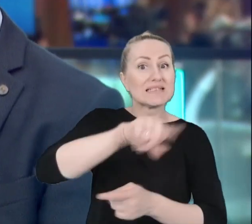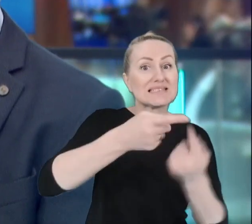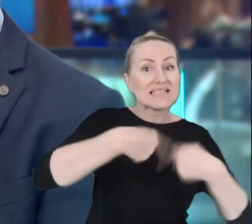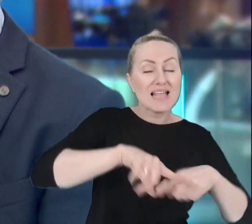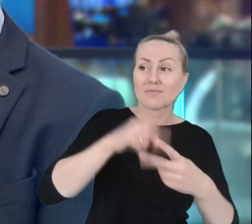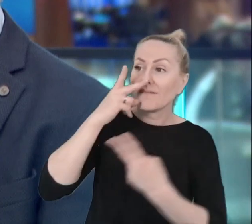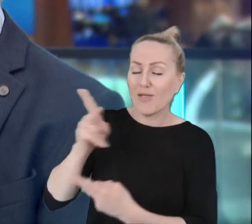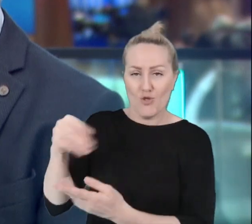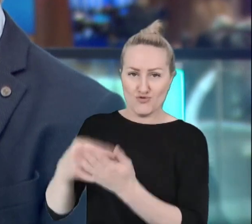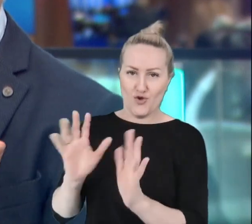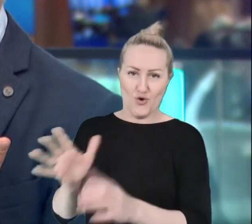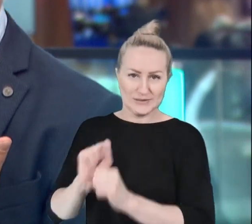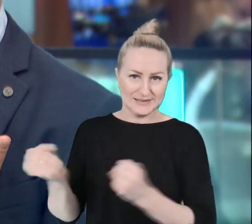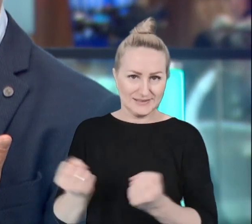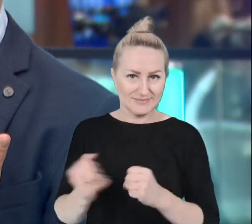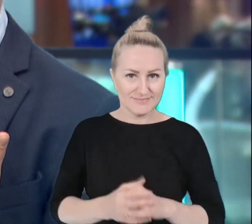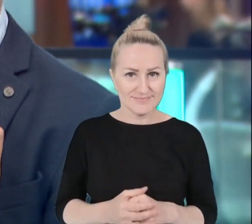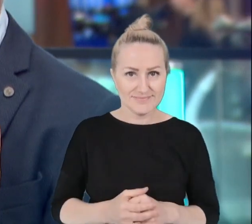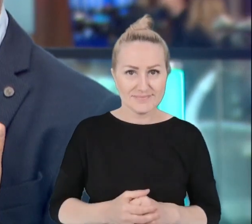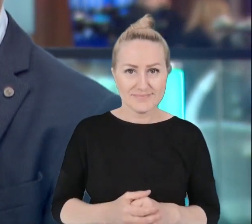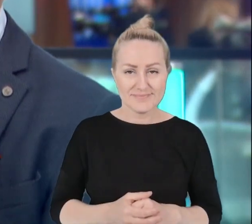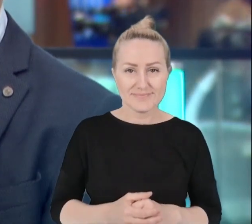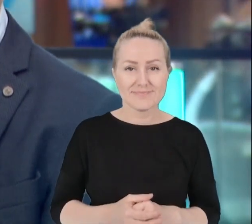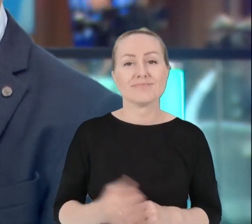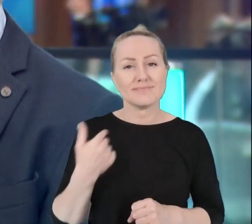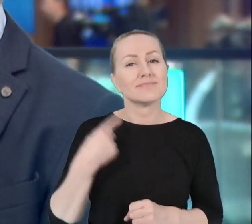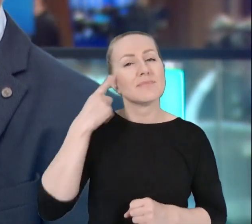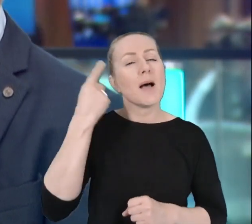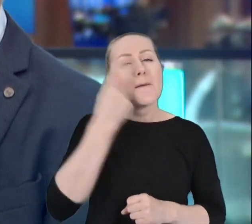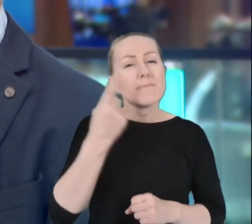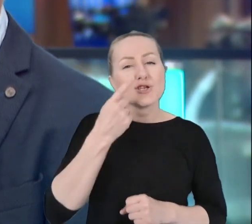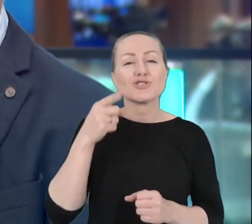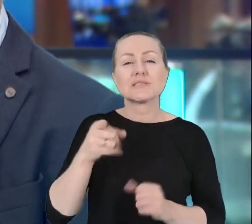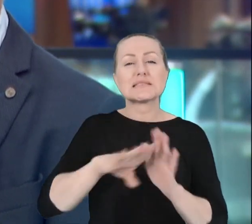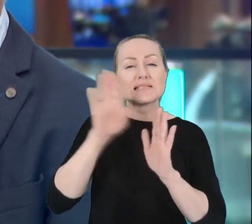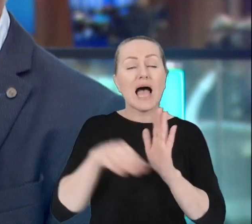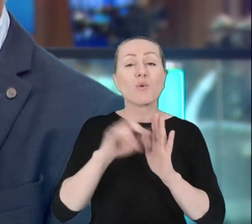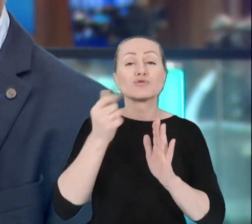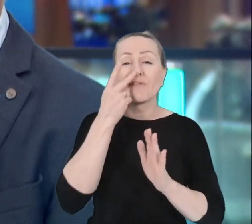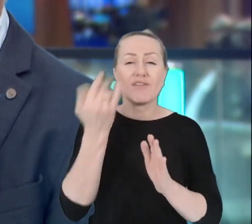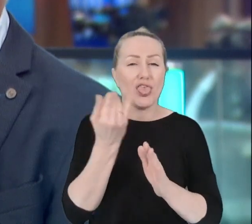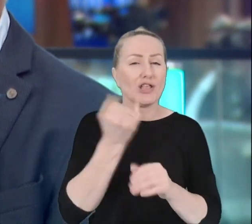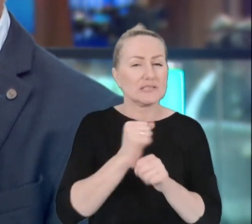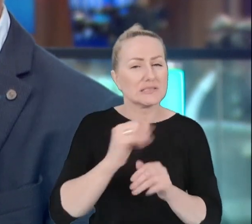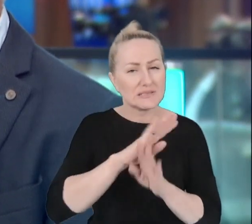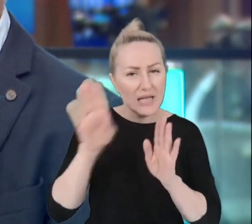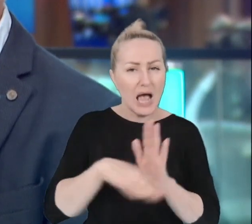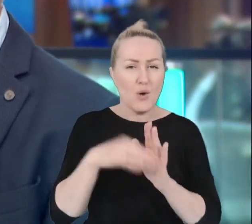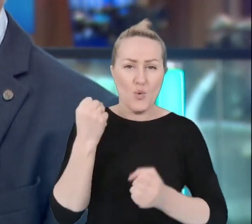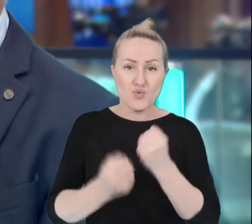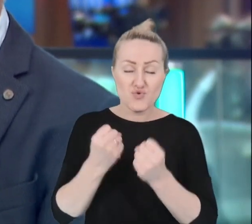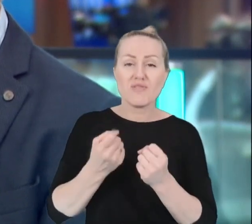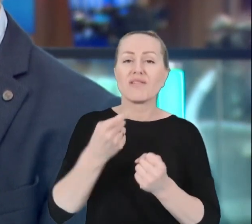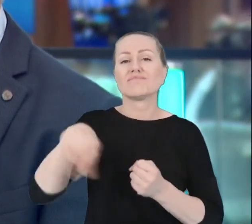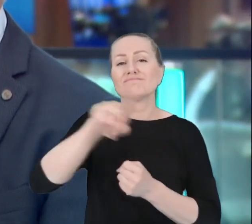no, myślę, że to, co jest jakby ciągle trudną rzeczą, to jest zrozumienie przez osoby, które są liderami